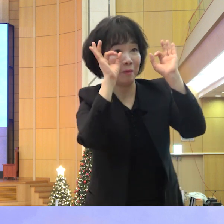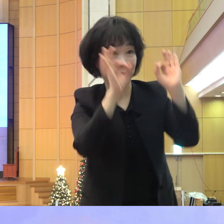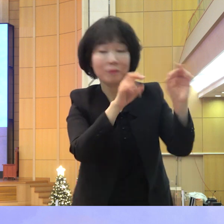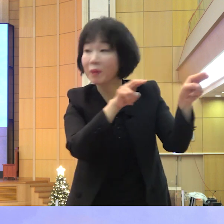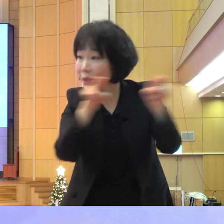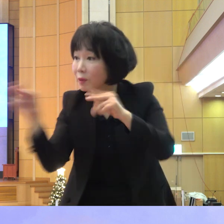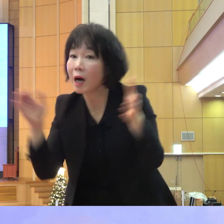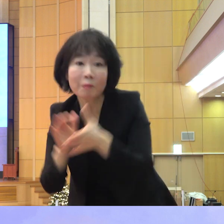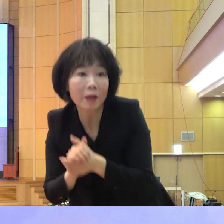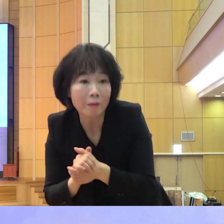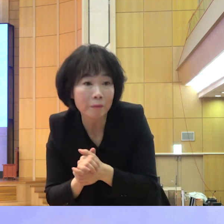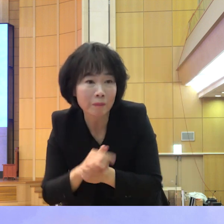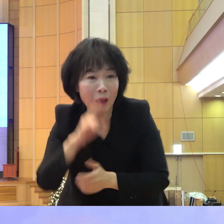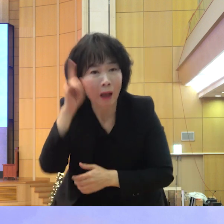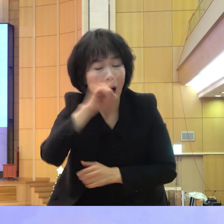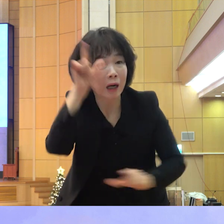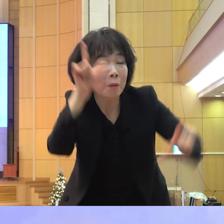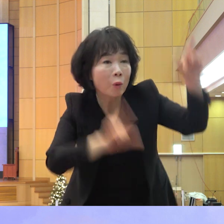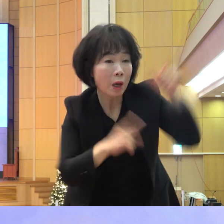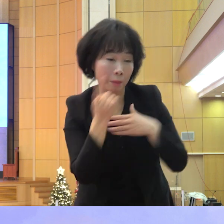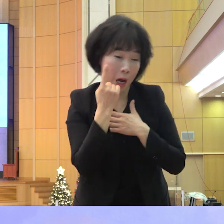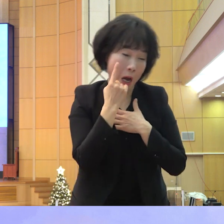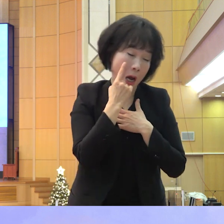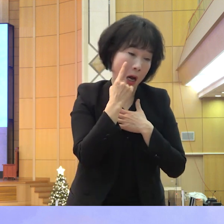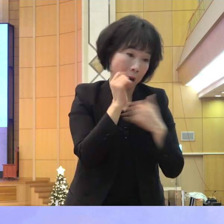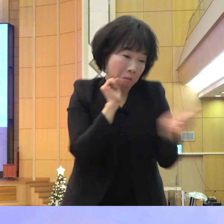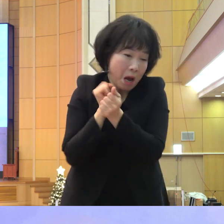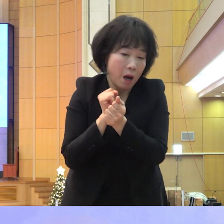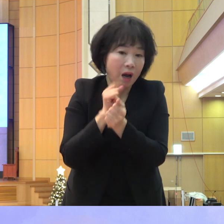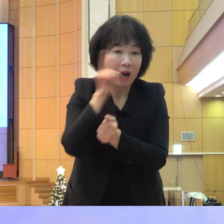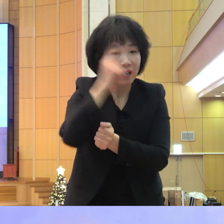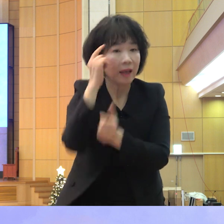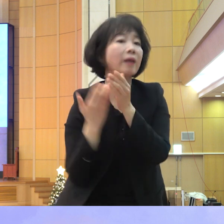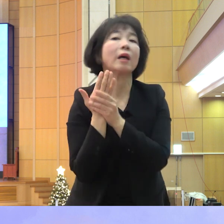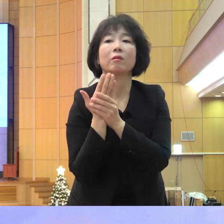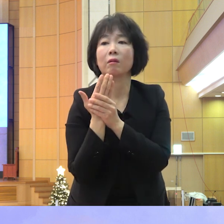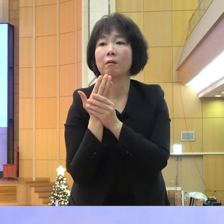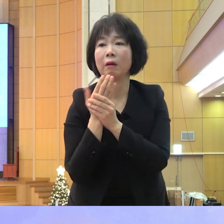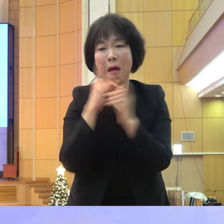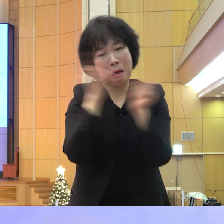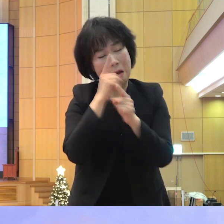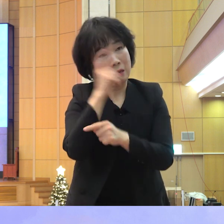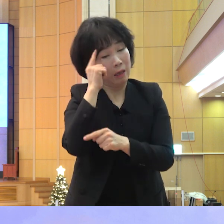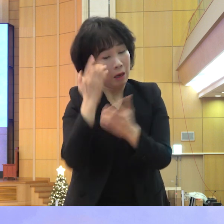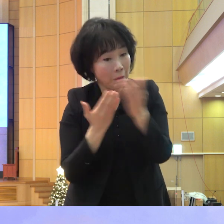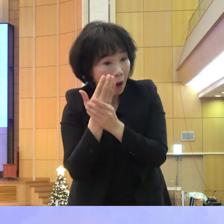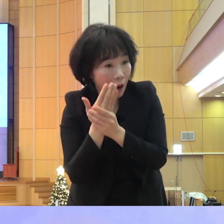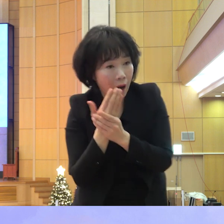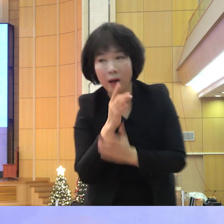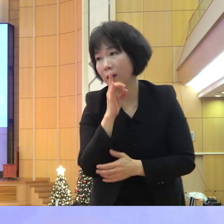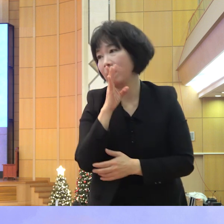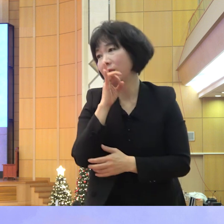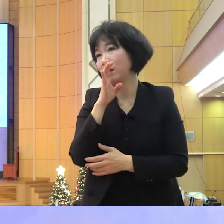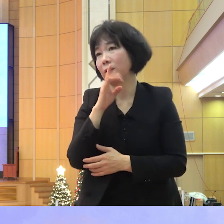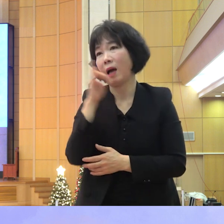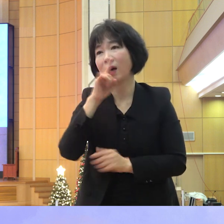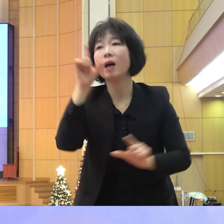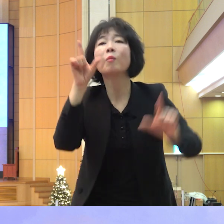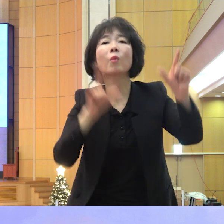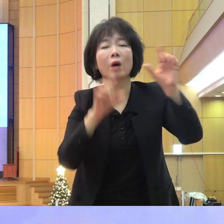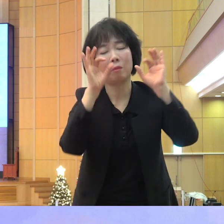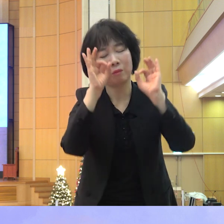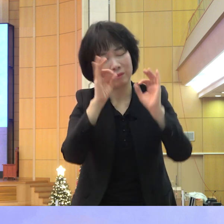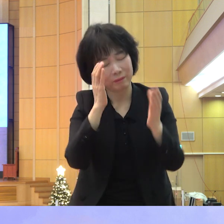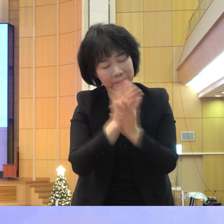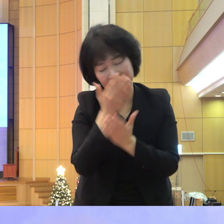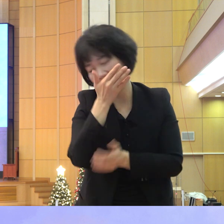버리래잖아. 왜? 모양이지만은 잠깐 보다 보면 악한 생각이 생긴다는 말이에요. 악은 모양이라도 버리라는 거예요. 그래서 보는 게 이렇게